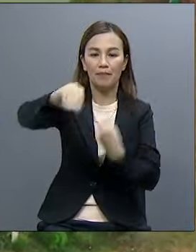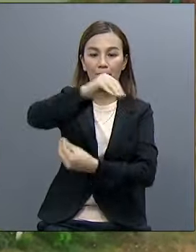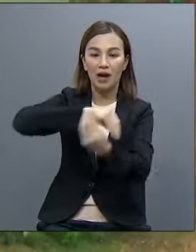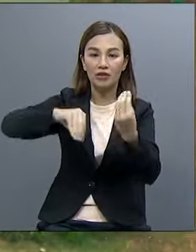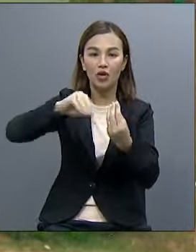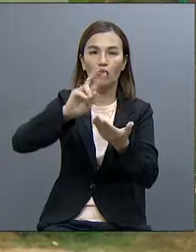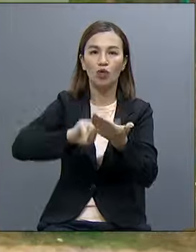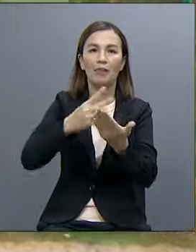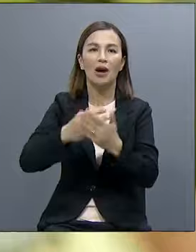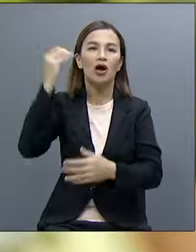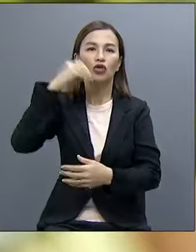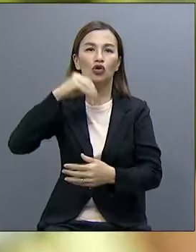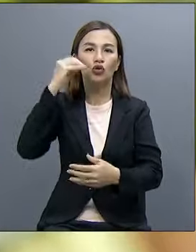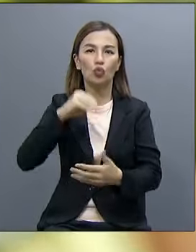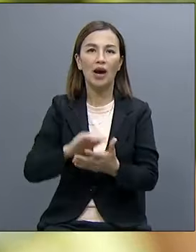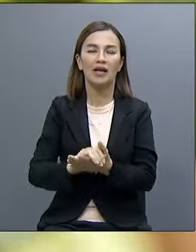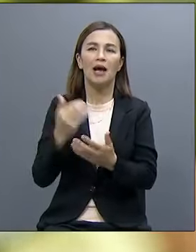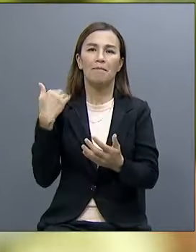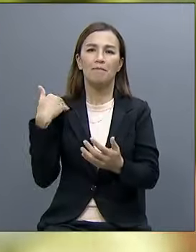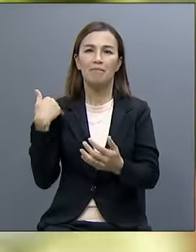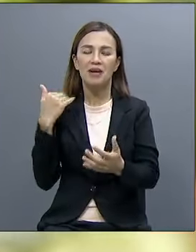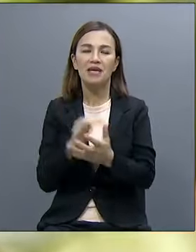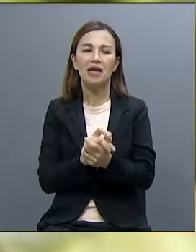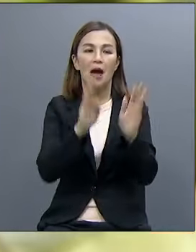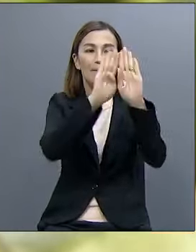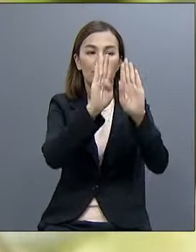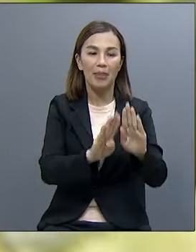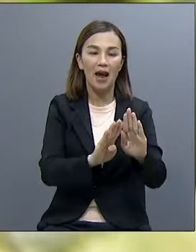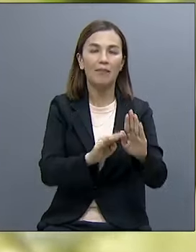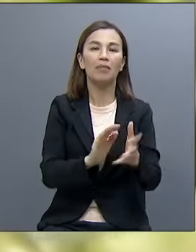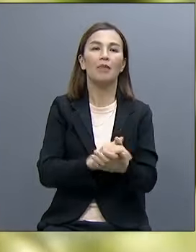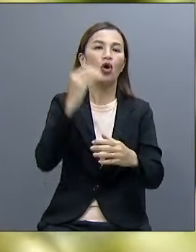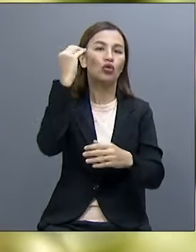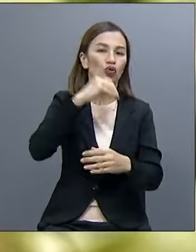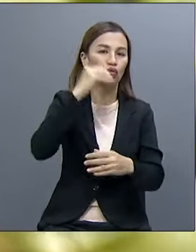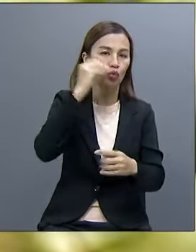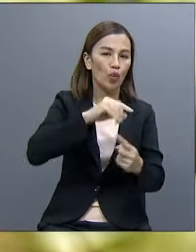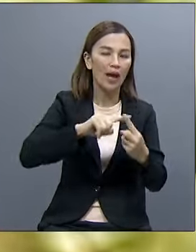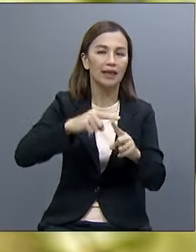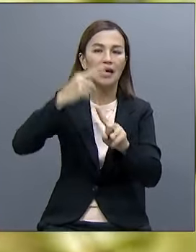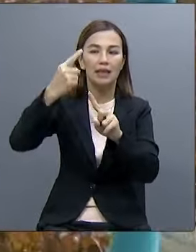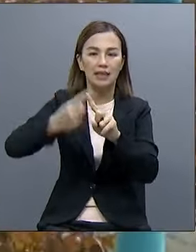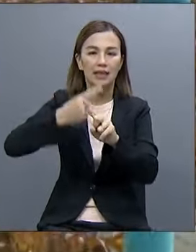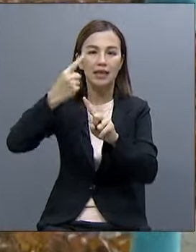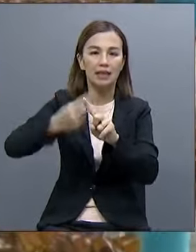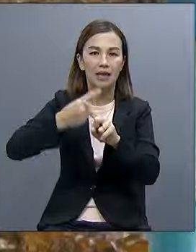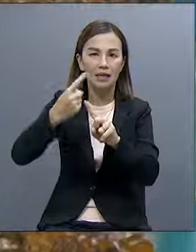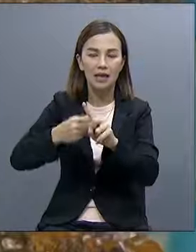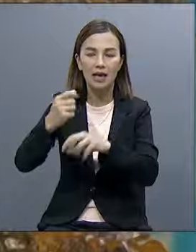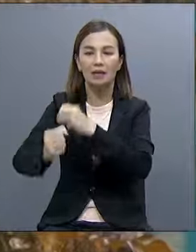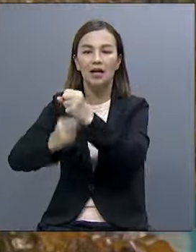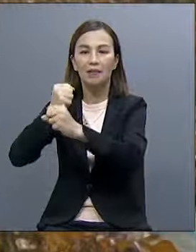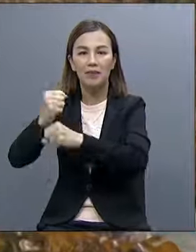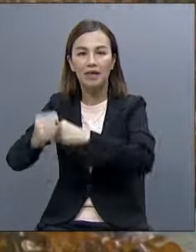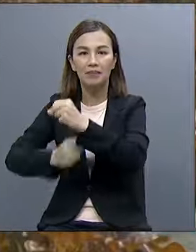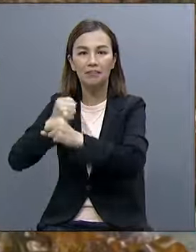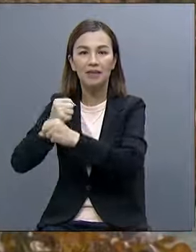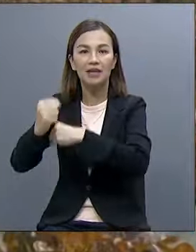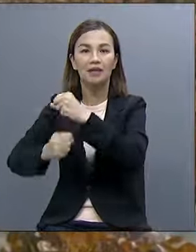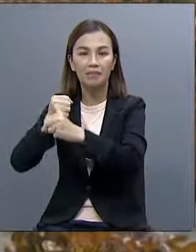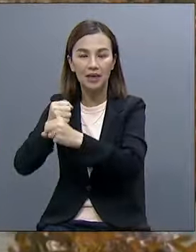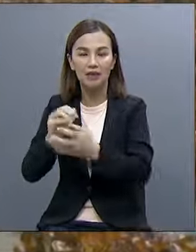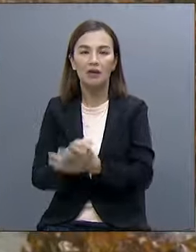ได้ทุกวันเรามีพืชรายวันมีพืชรายเดือนมีพืชรายปีครับเรามีรายได้ทุกวันมันอาจจะไม่ได้เงินก้อนแต่มัน